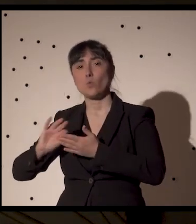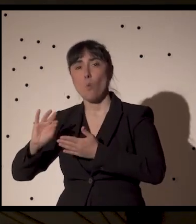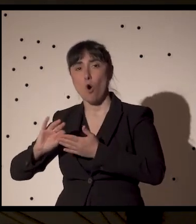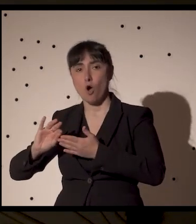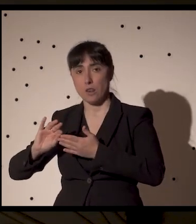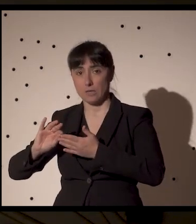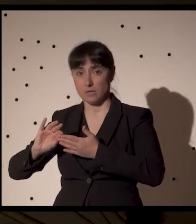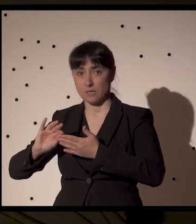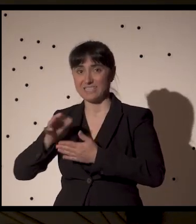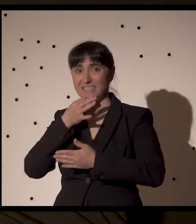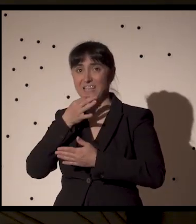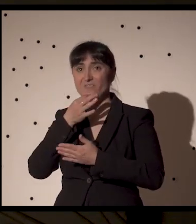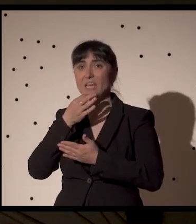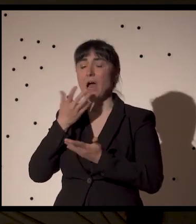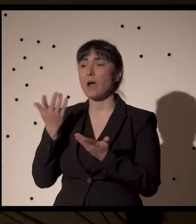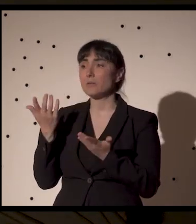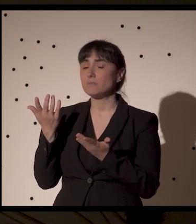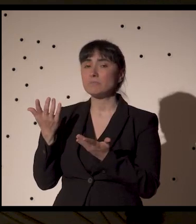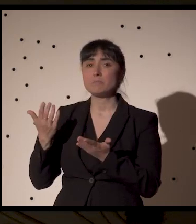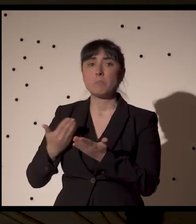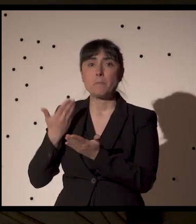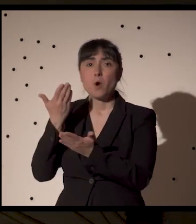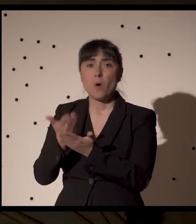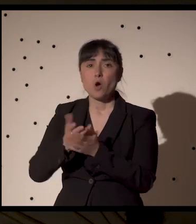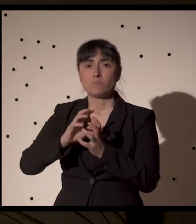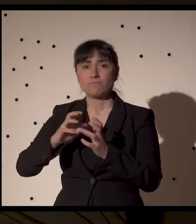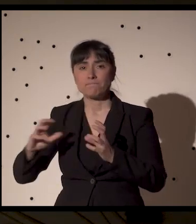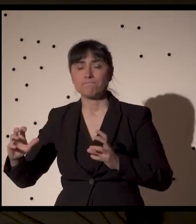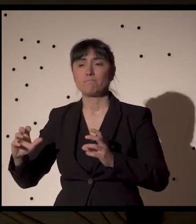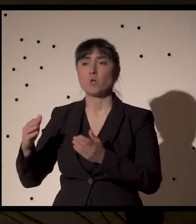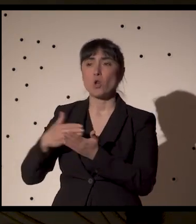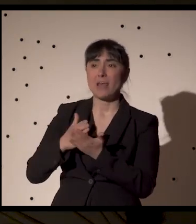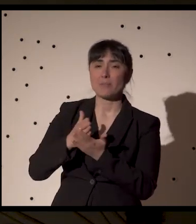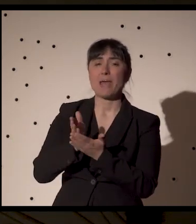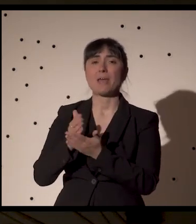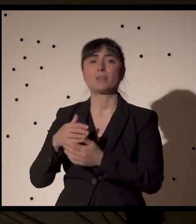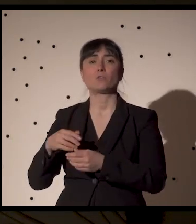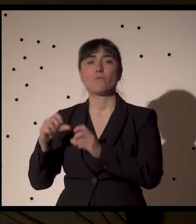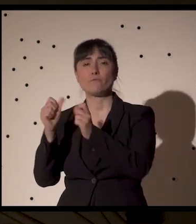percorsi trasversali di orientamento e formazione